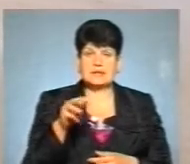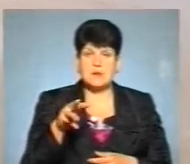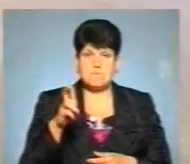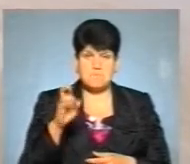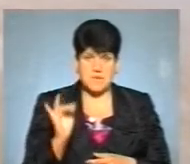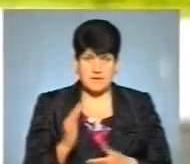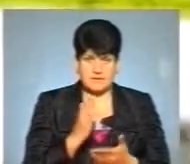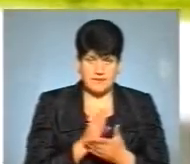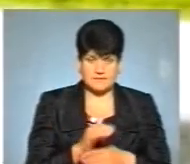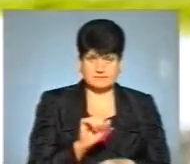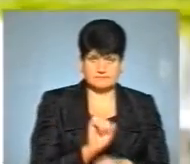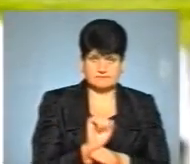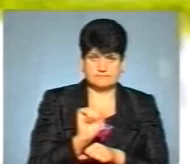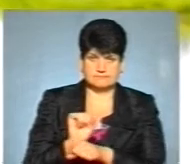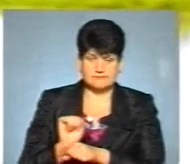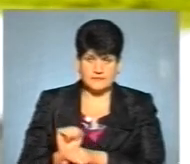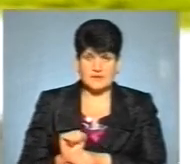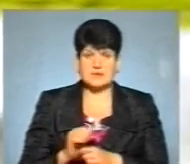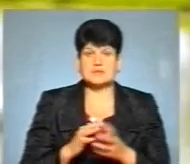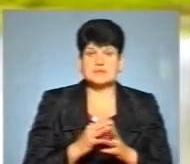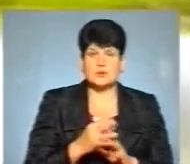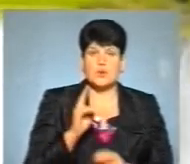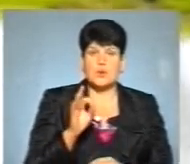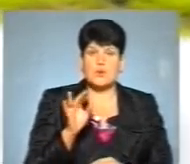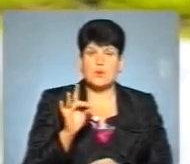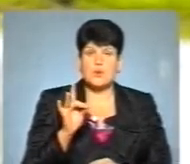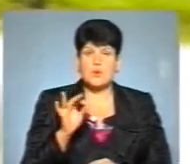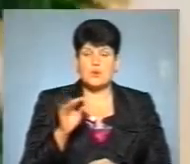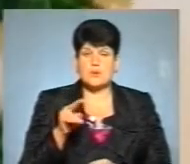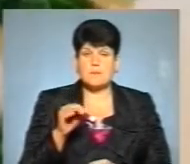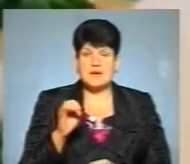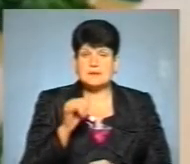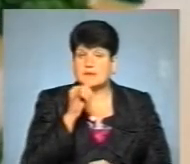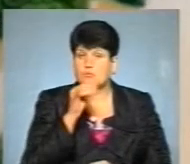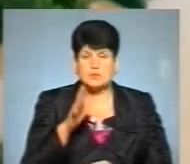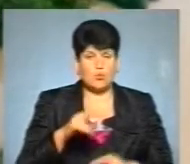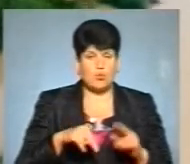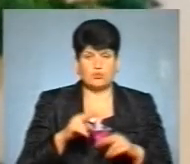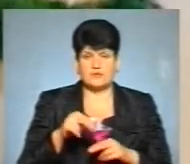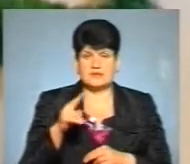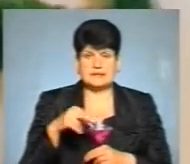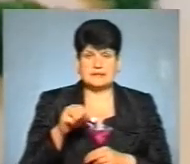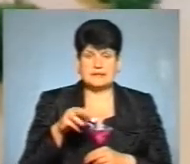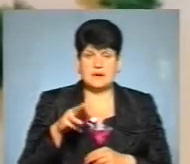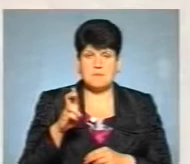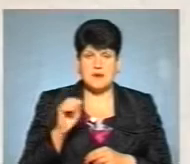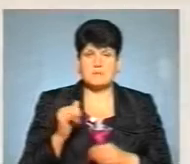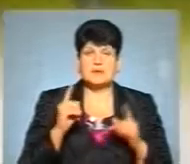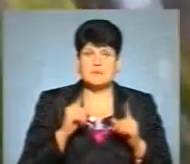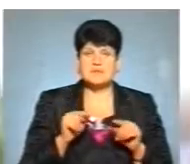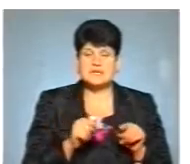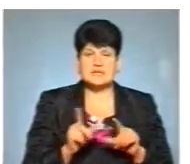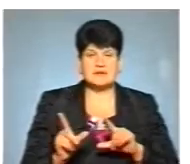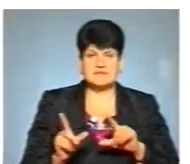трьома дамбами. Взяти селище Коропець, там неможливо збудувати дамбу. Там один тільки відселення людей.